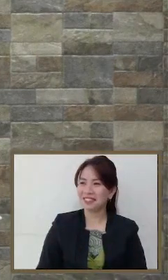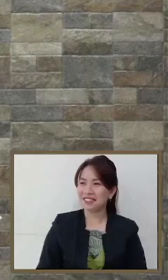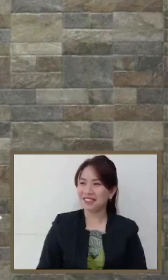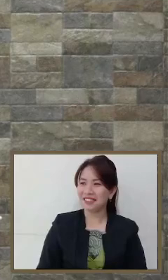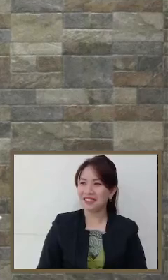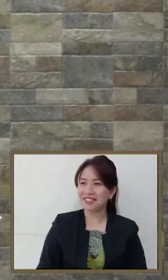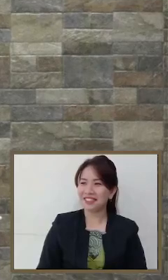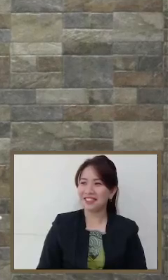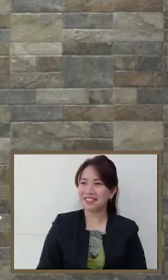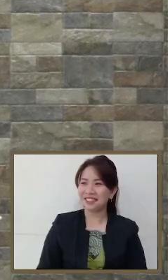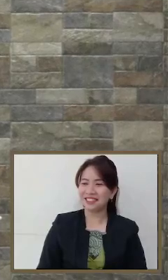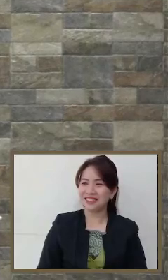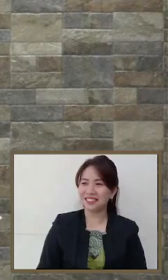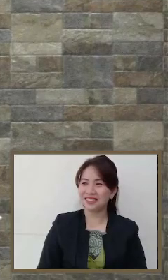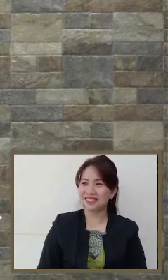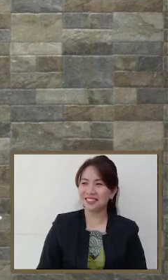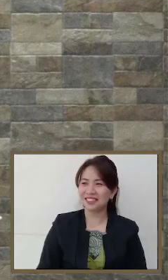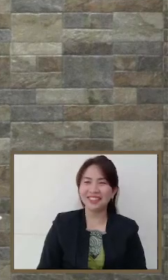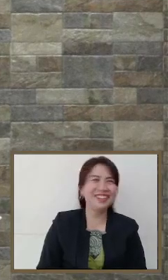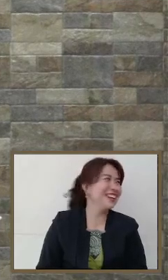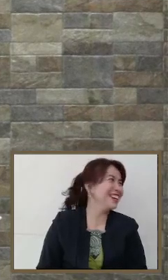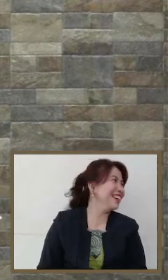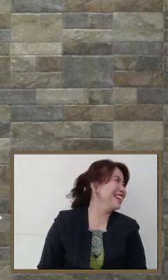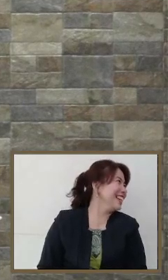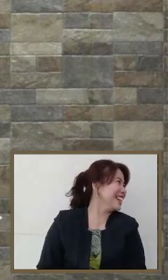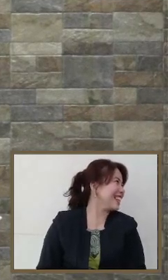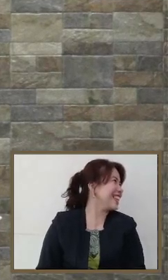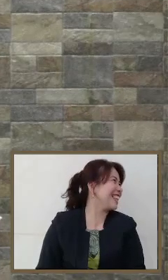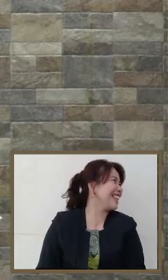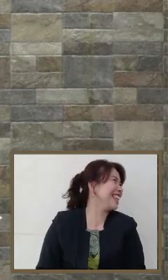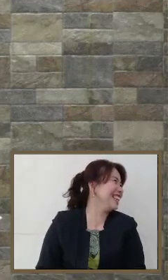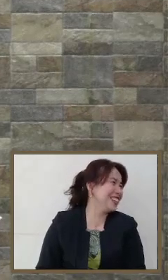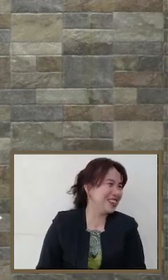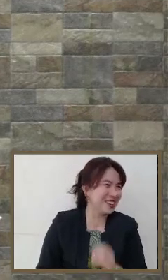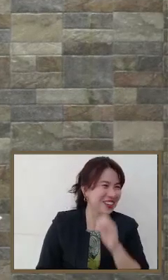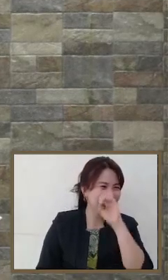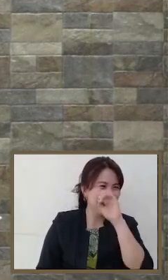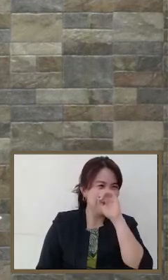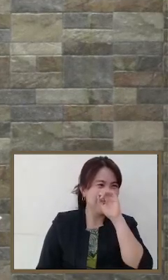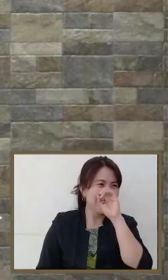katulad ko Oh